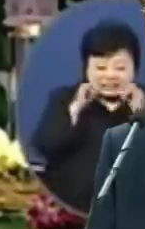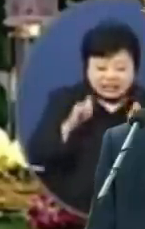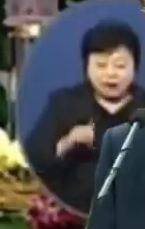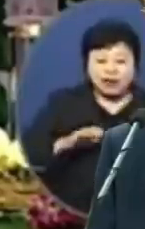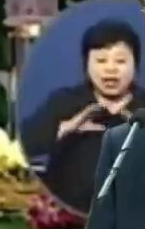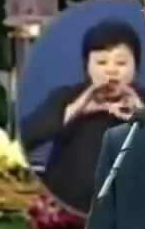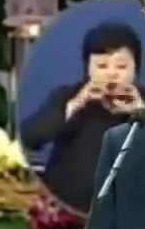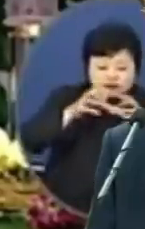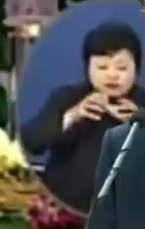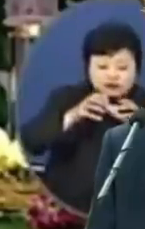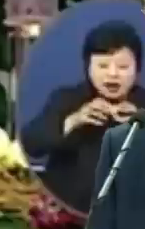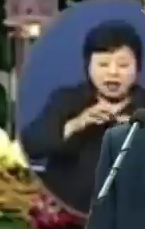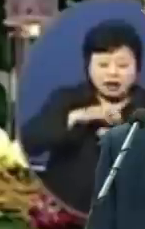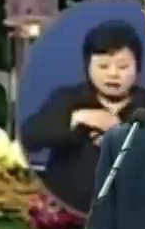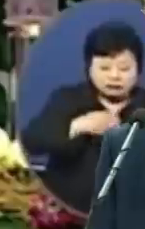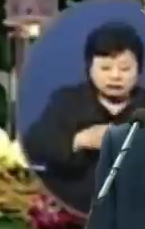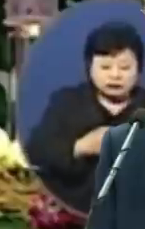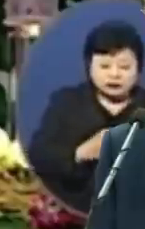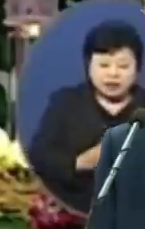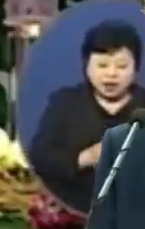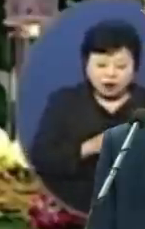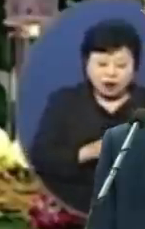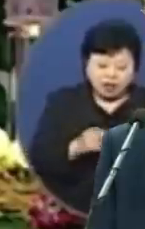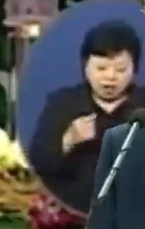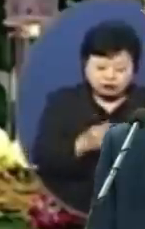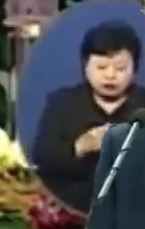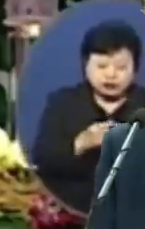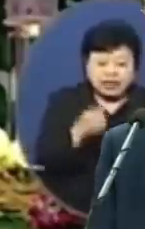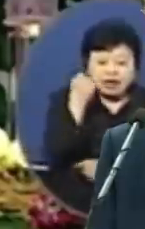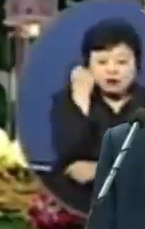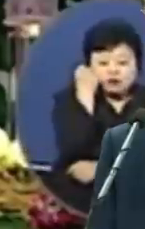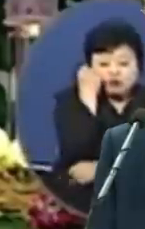국가와 국제관계의 분쟁의 뿌리는 언제나